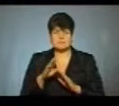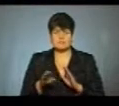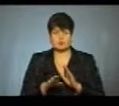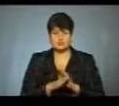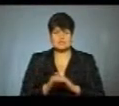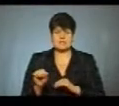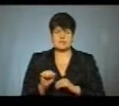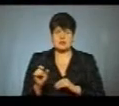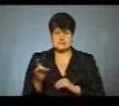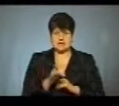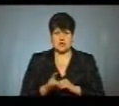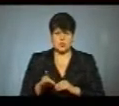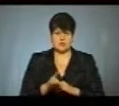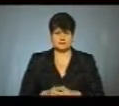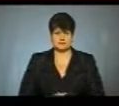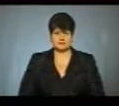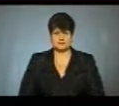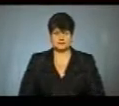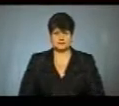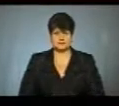Підволочиського та Требовлянського районів.